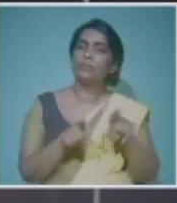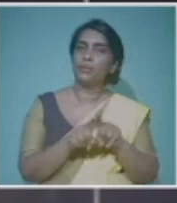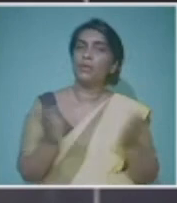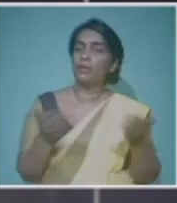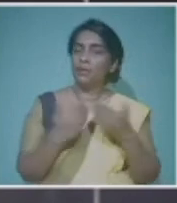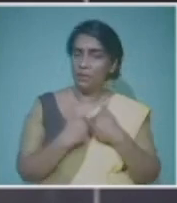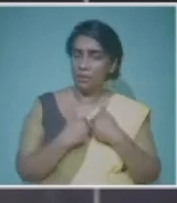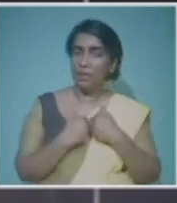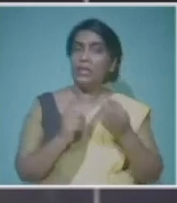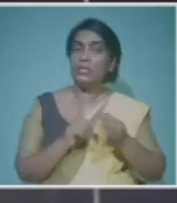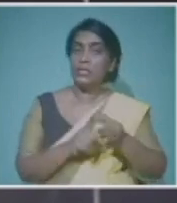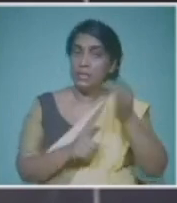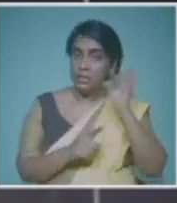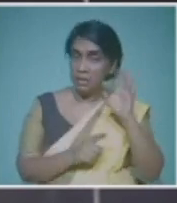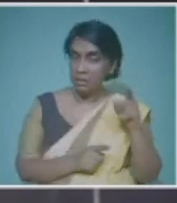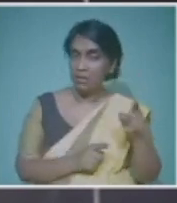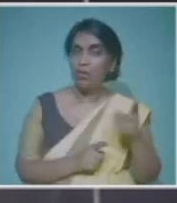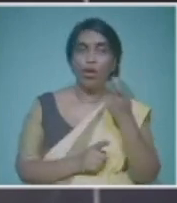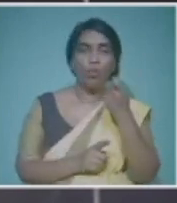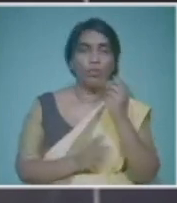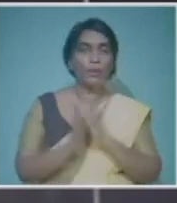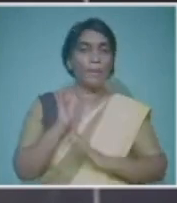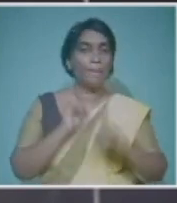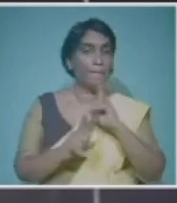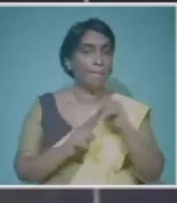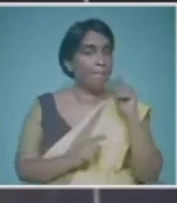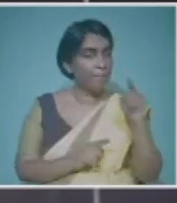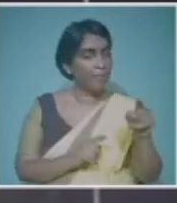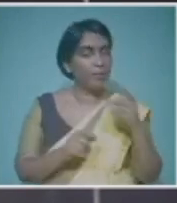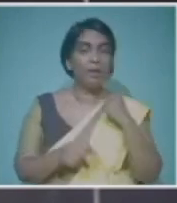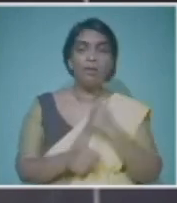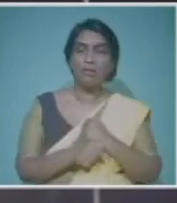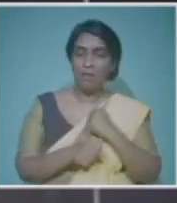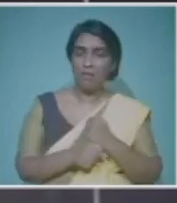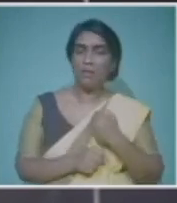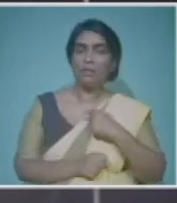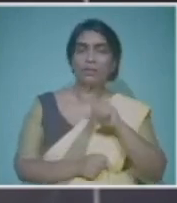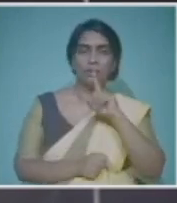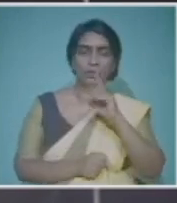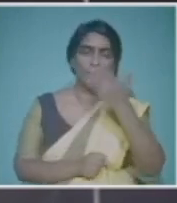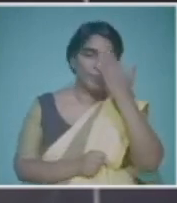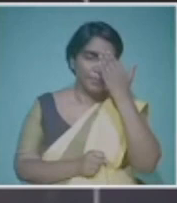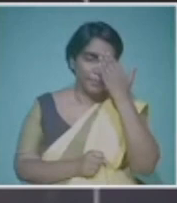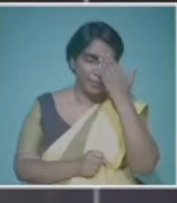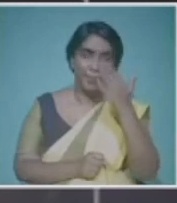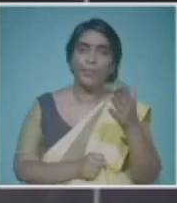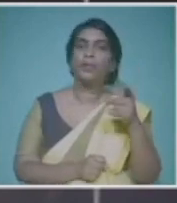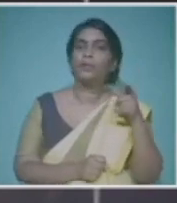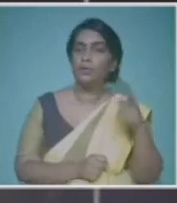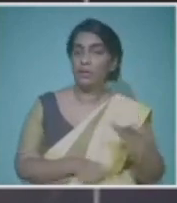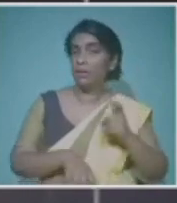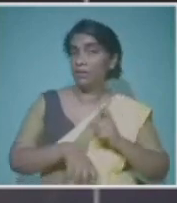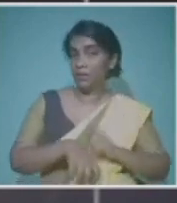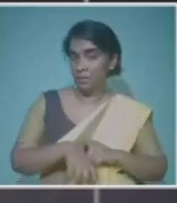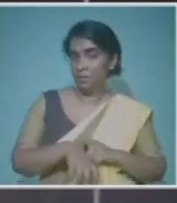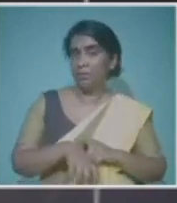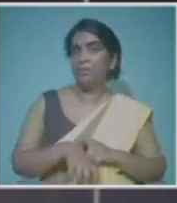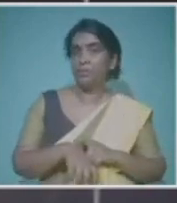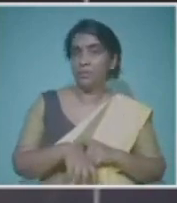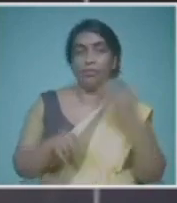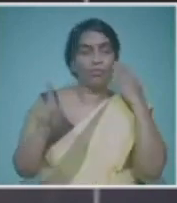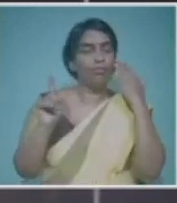අපි ජනාධිපතිවරයාට මුදල් අමාත්‍යාංශයට සහ රජයට කියනවා කරුණා කරලා මේ අවස්ථාවේදී